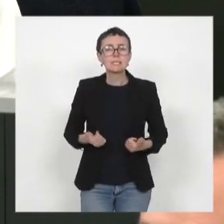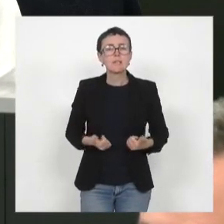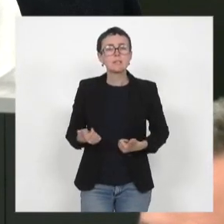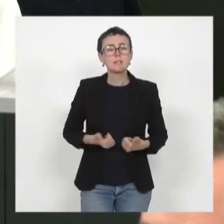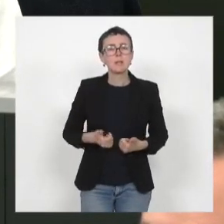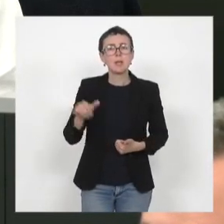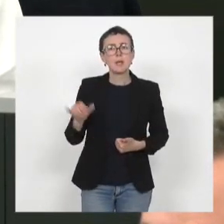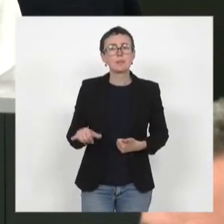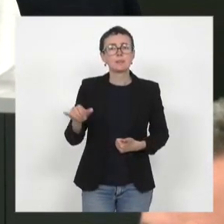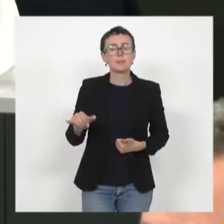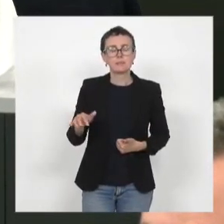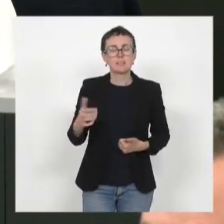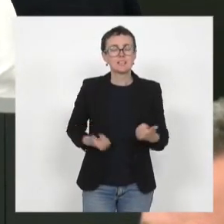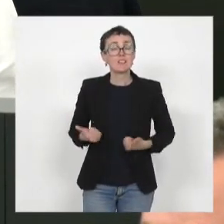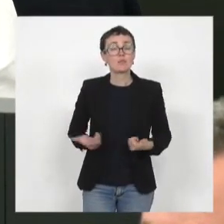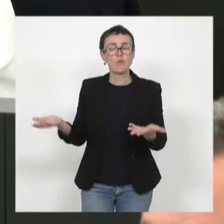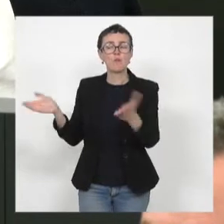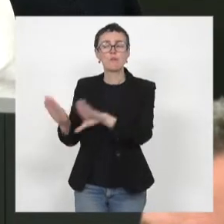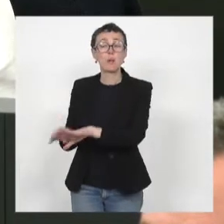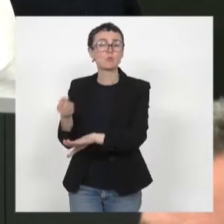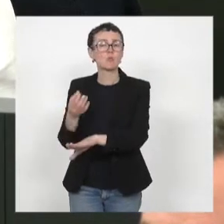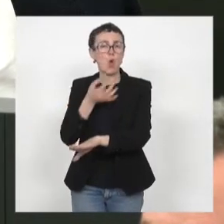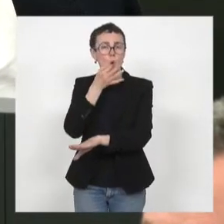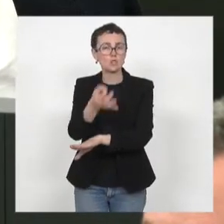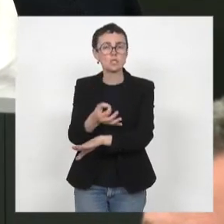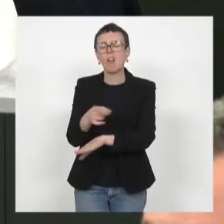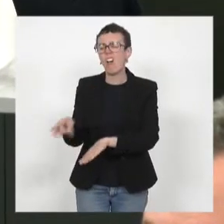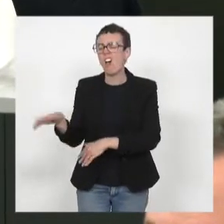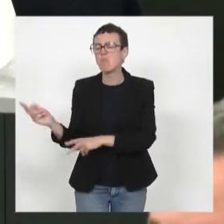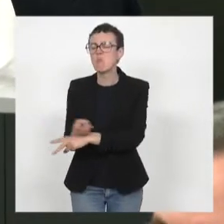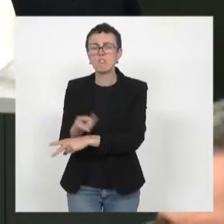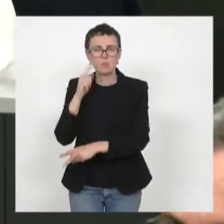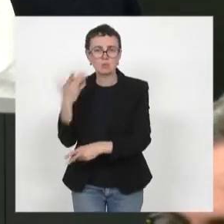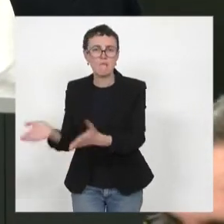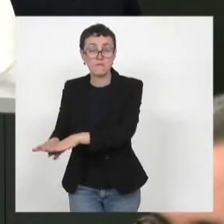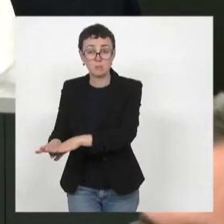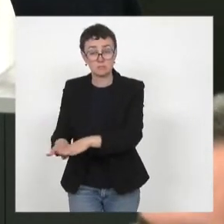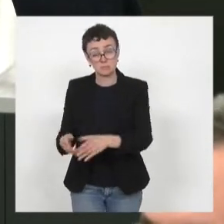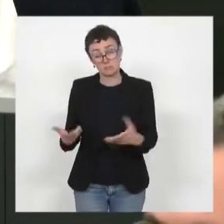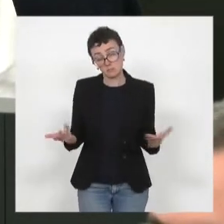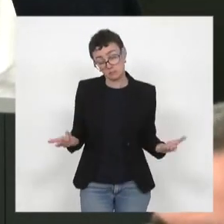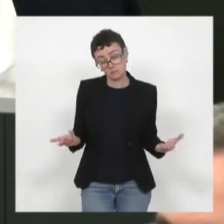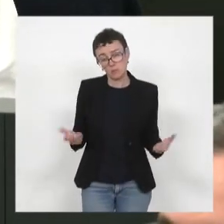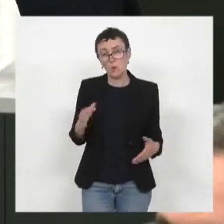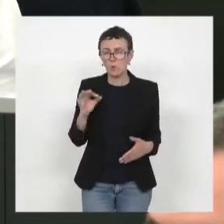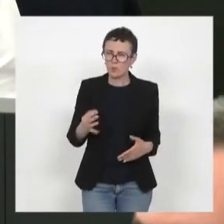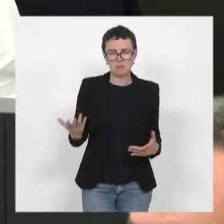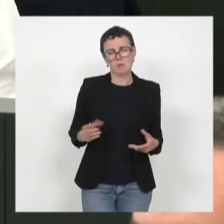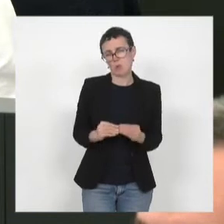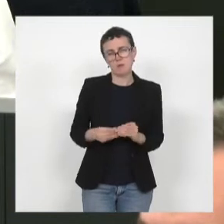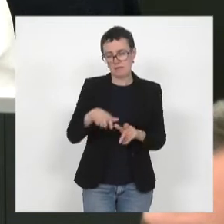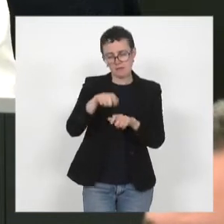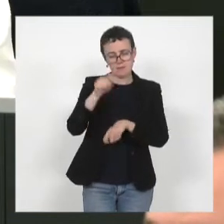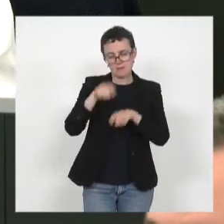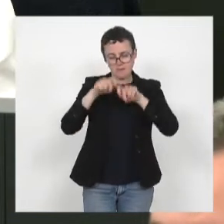leurs conseils en matière de rénovation énergétique, que propose cette délibération qui entretient le flou et manque d'un diagnostic digne de ce nom? Vous